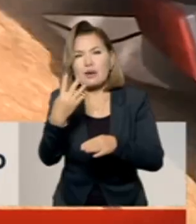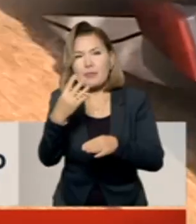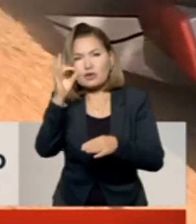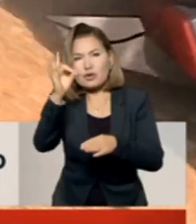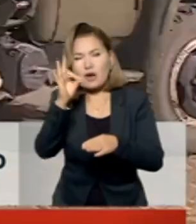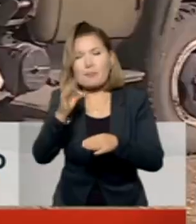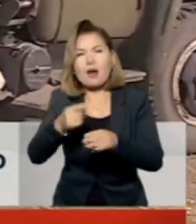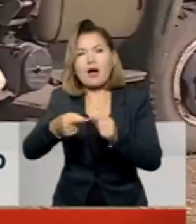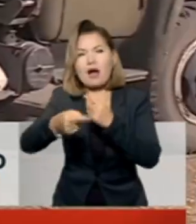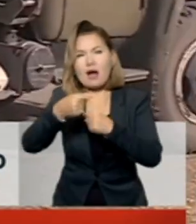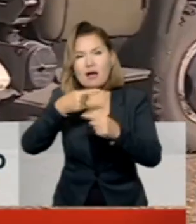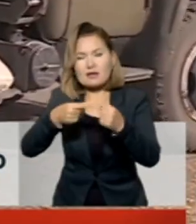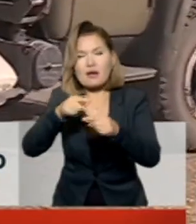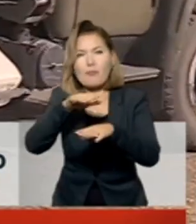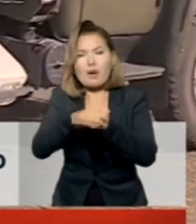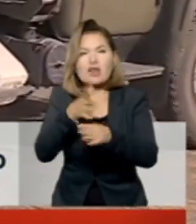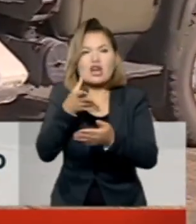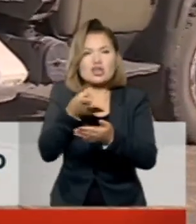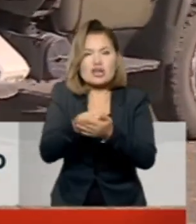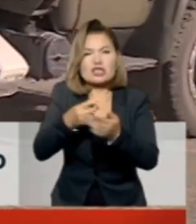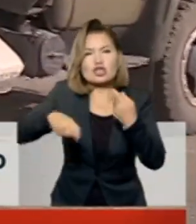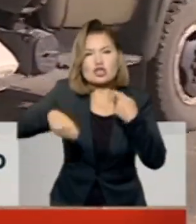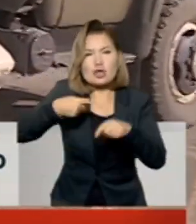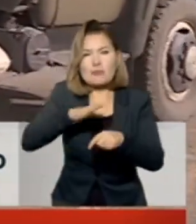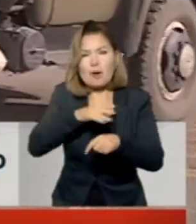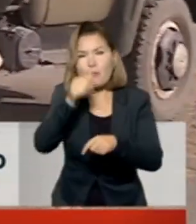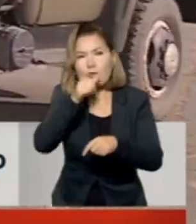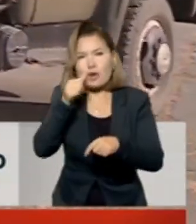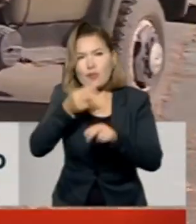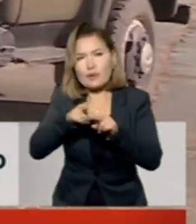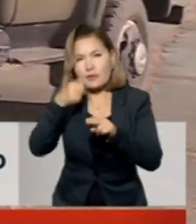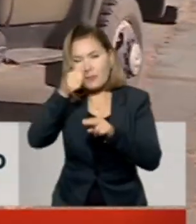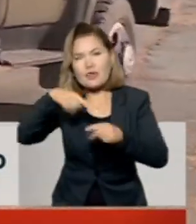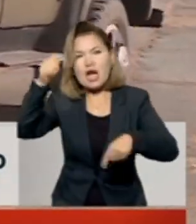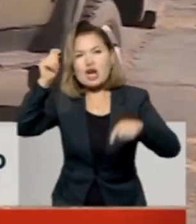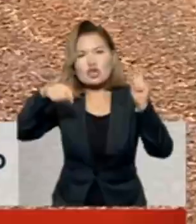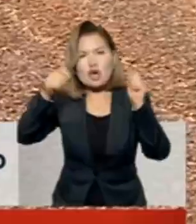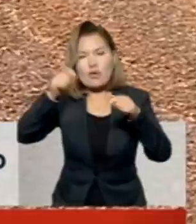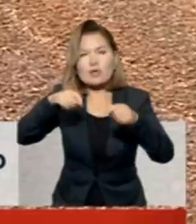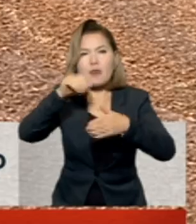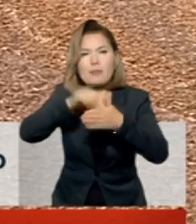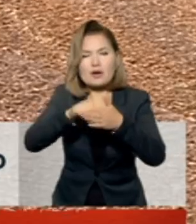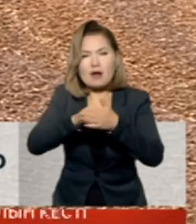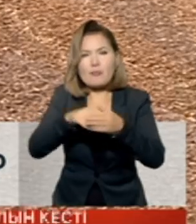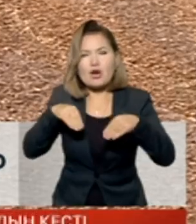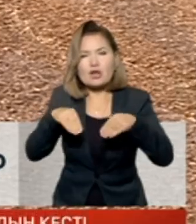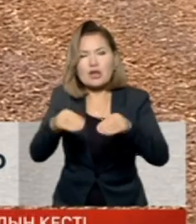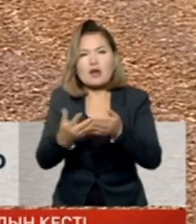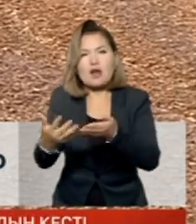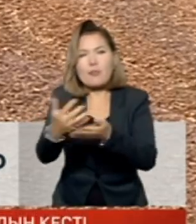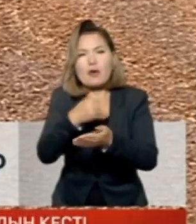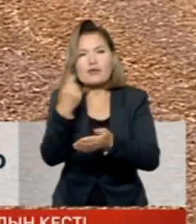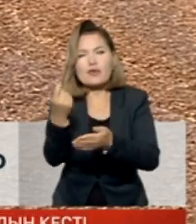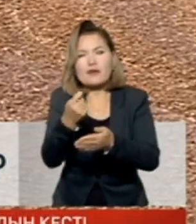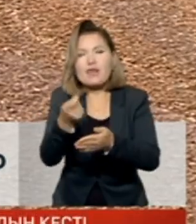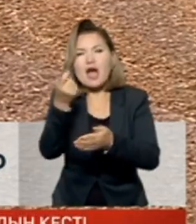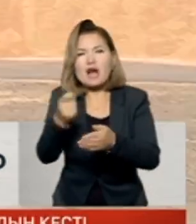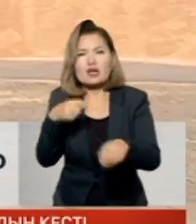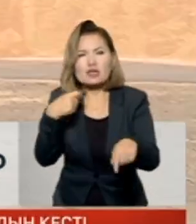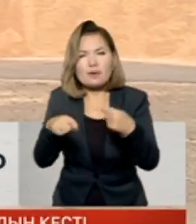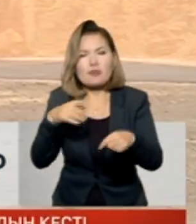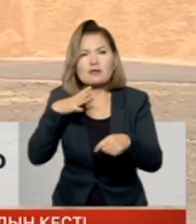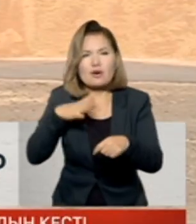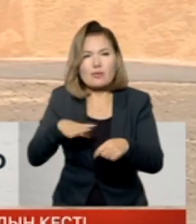24%-бен қайтарып шығынға батады. Былтырда, биылда жауын шашының салдарынан өнімнің сапасы төмендеп, оны арзанға сатуға мәжбүр